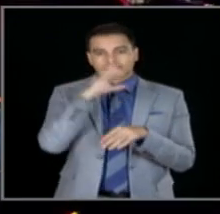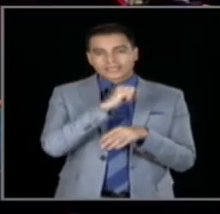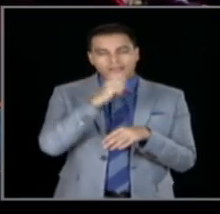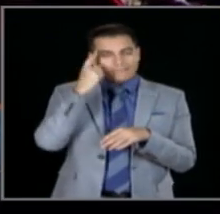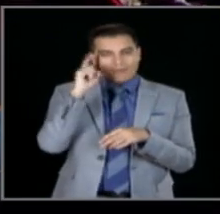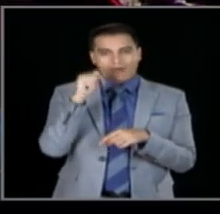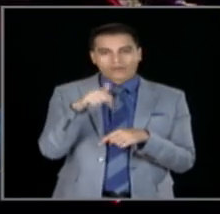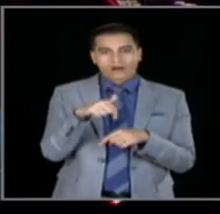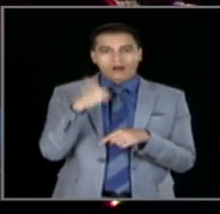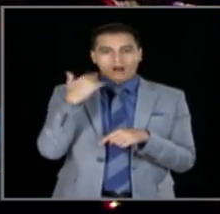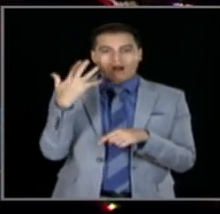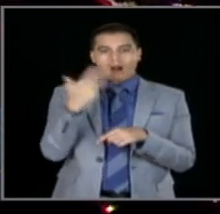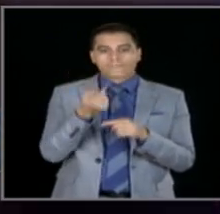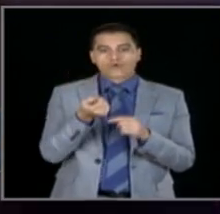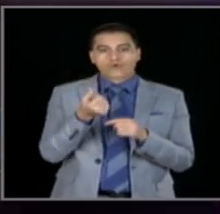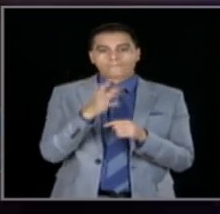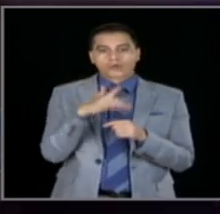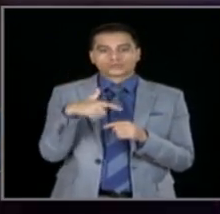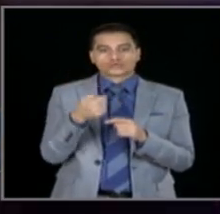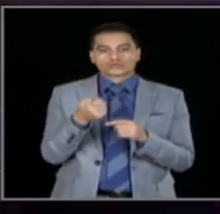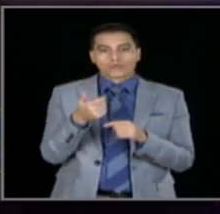السريعه الرقم 160